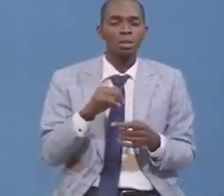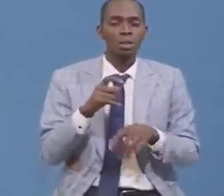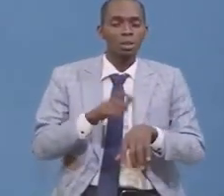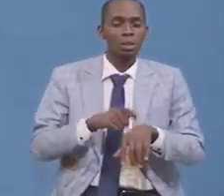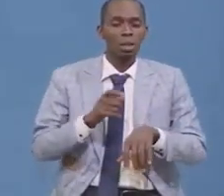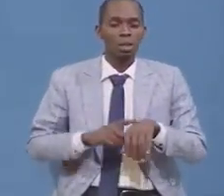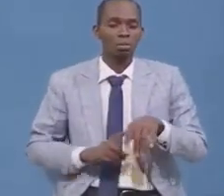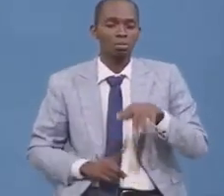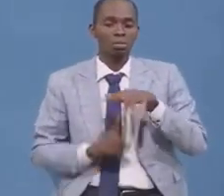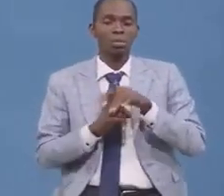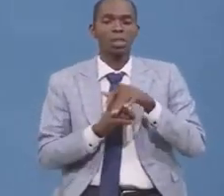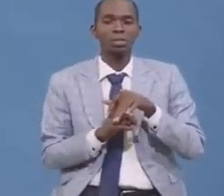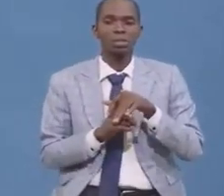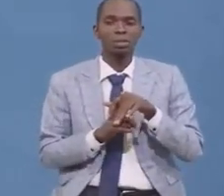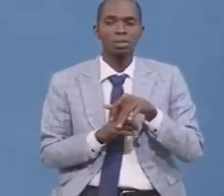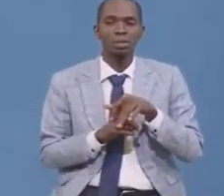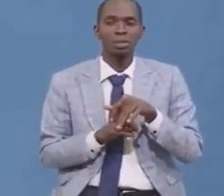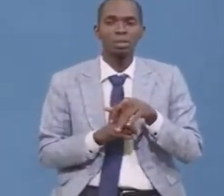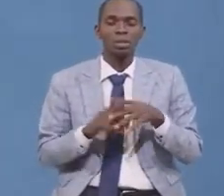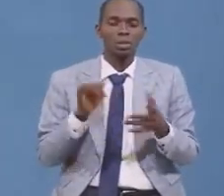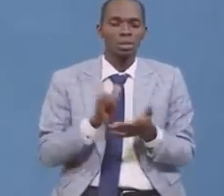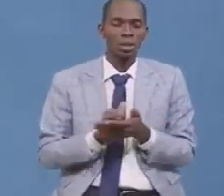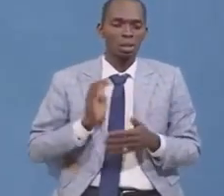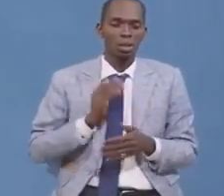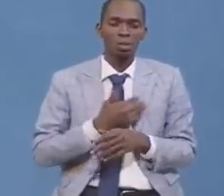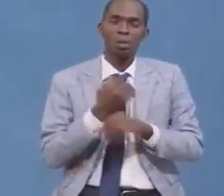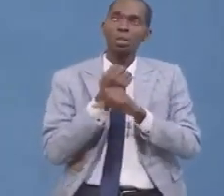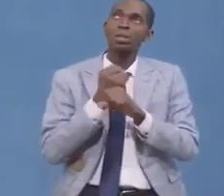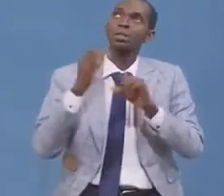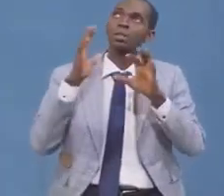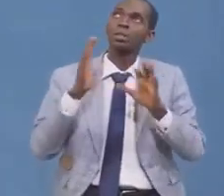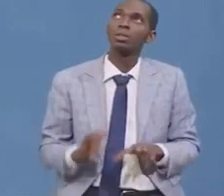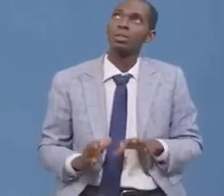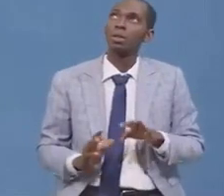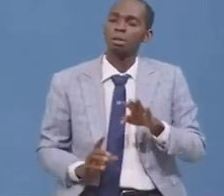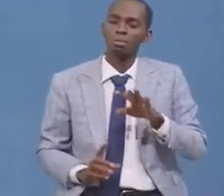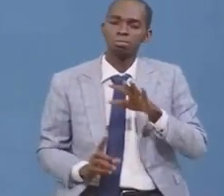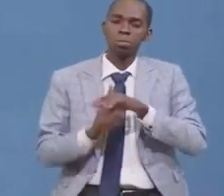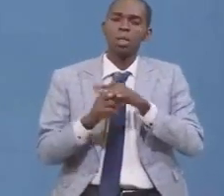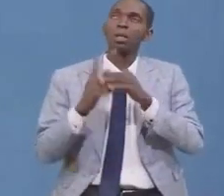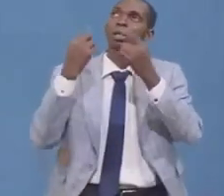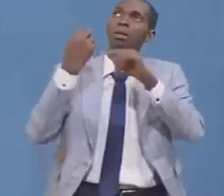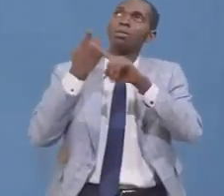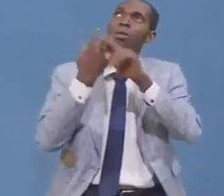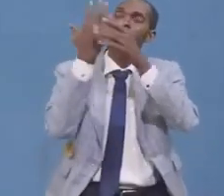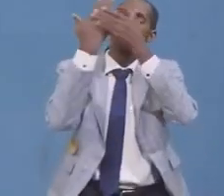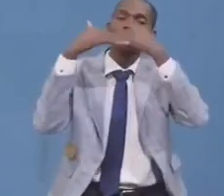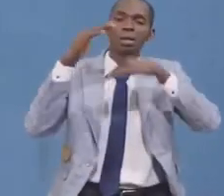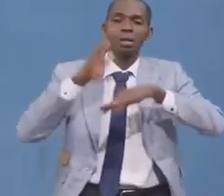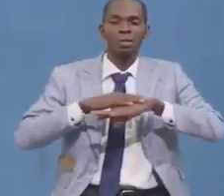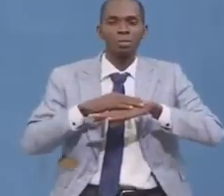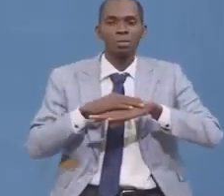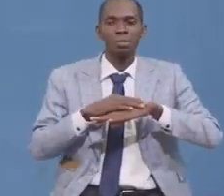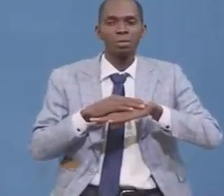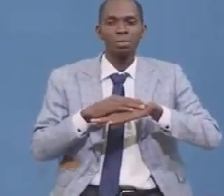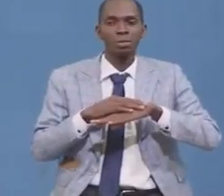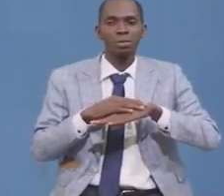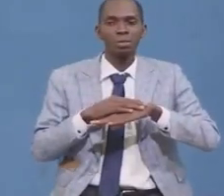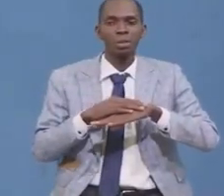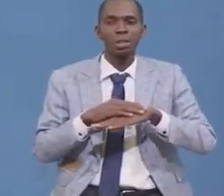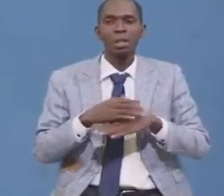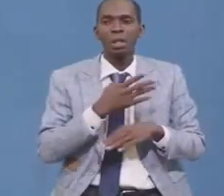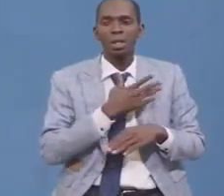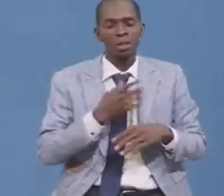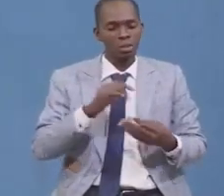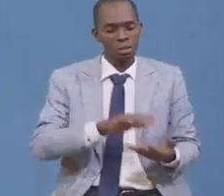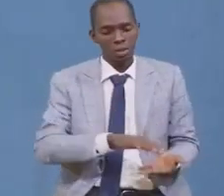అప్పుడు సమయం ఆసన్నం కాగానే. That our Savior, our Lord comes from heaven. మన రక్షకుడు ప్రభు పరలోకానికి వచ్చినప్పుడు. And the dead